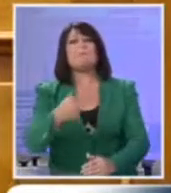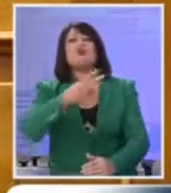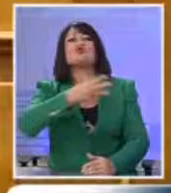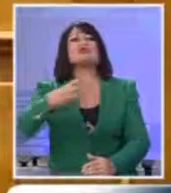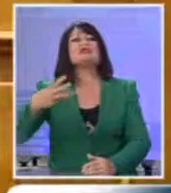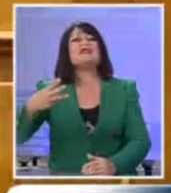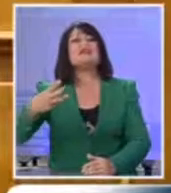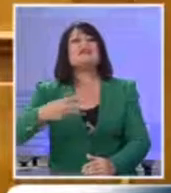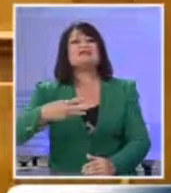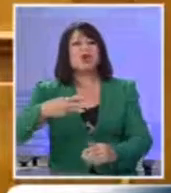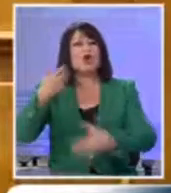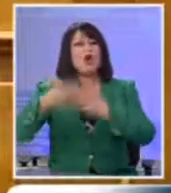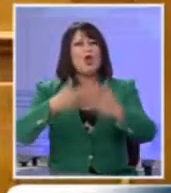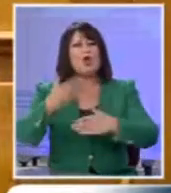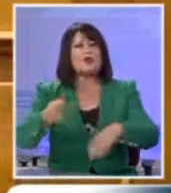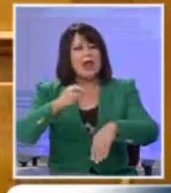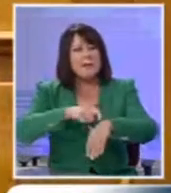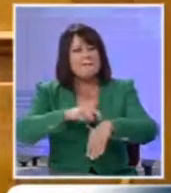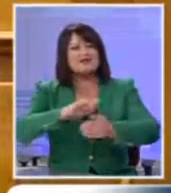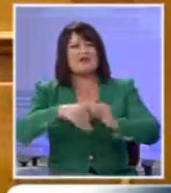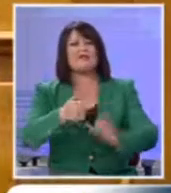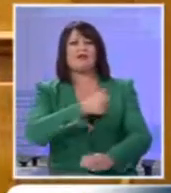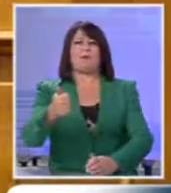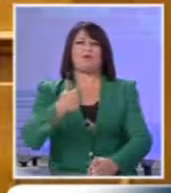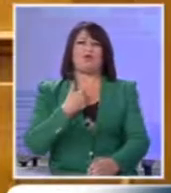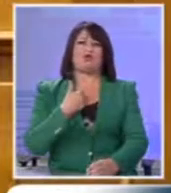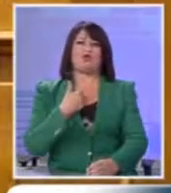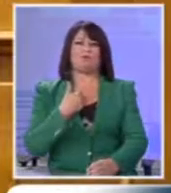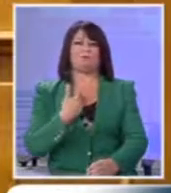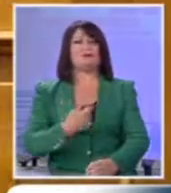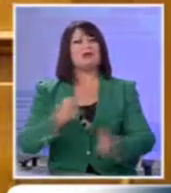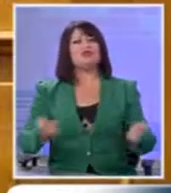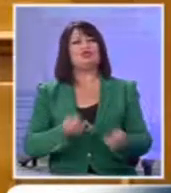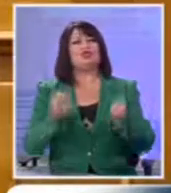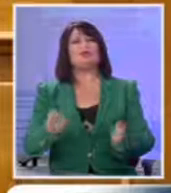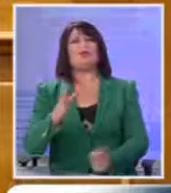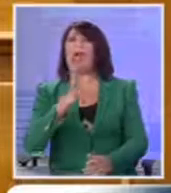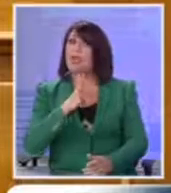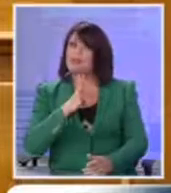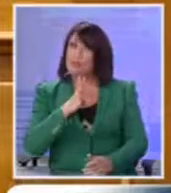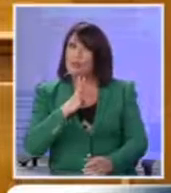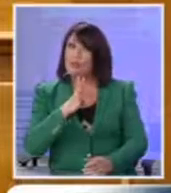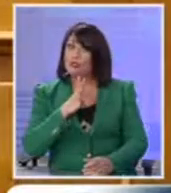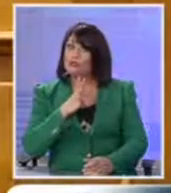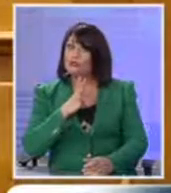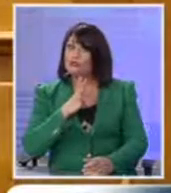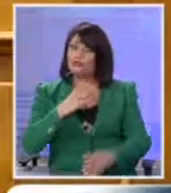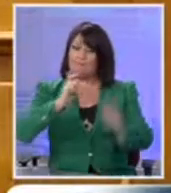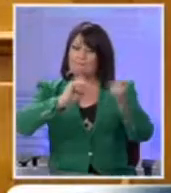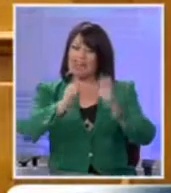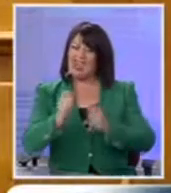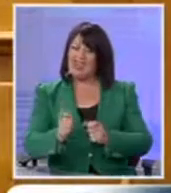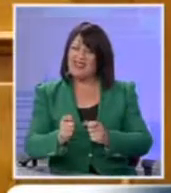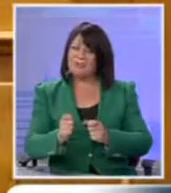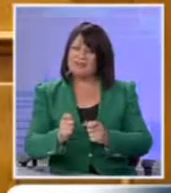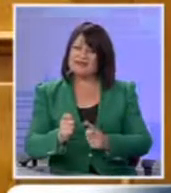στιγμή εδώ και τόσα χρόνια τα έχει κοιτάξει. Την αξιοποίηση του ανθρώπινου δυναμικού με την μεταρρυθμιστική έννοια